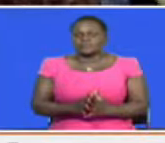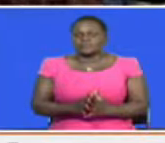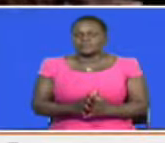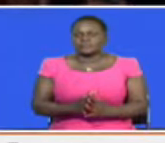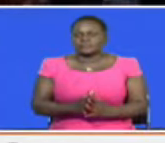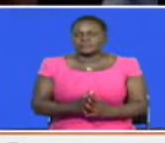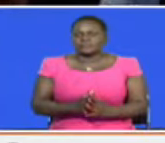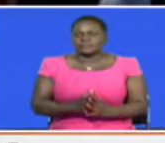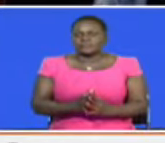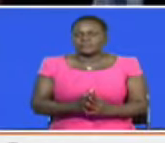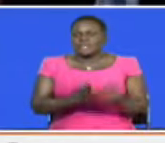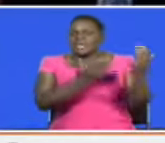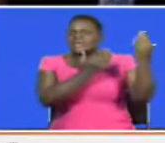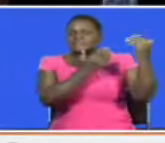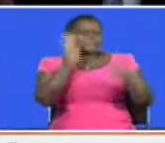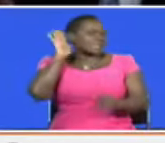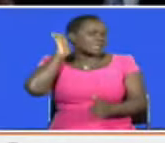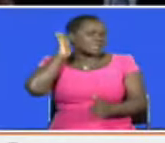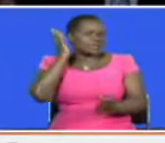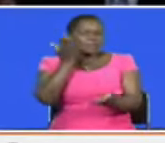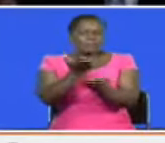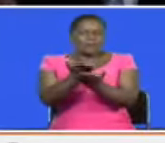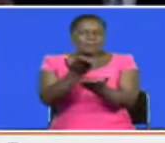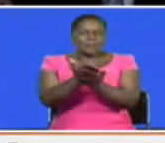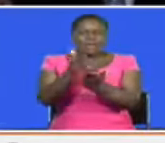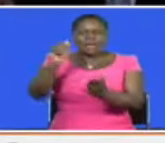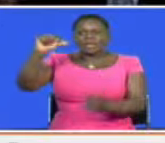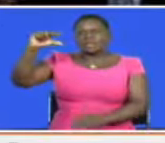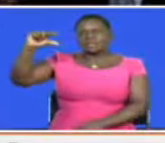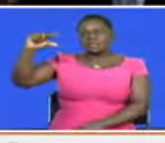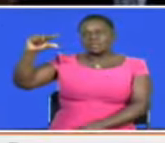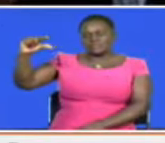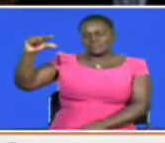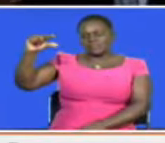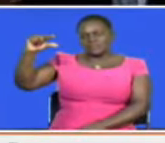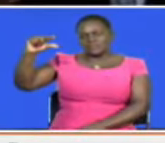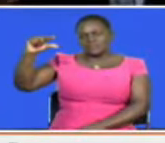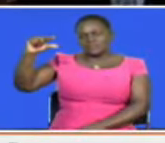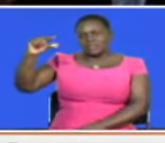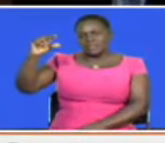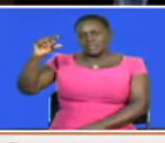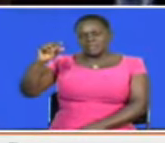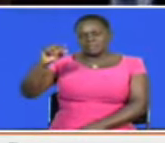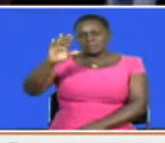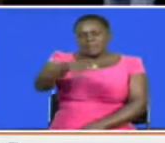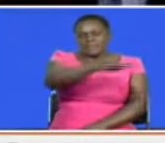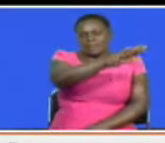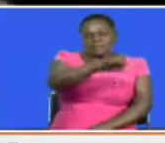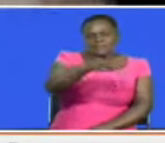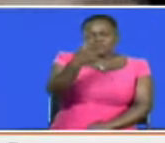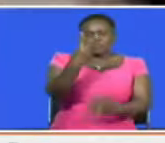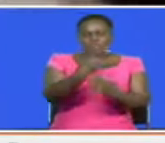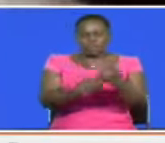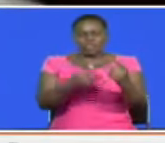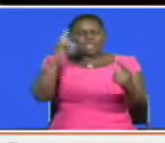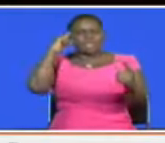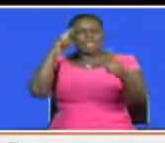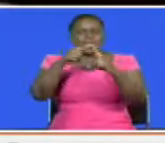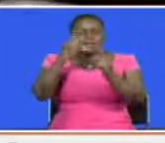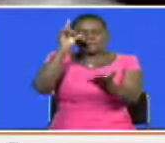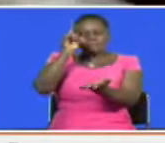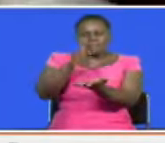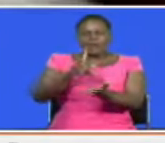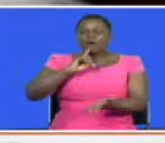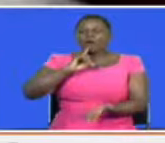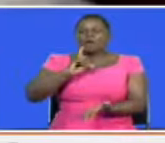mugambi likitarajiwa kusikiliza ombi la mwanasheria mkuu wa serikali na mbunge na bunge la taifa linalolenga kuondoa